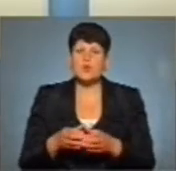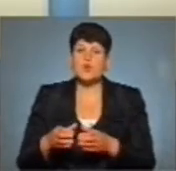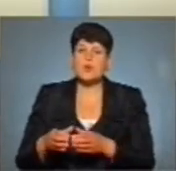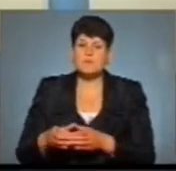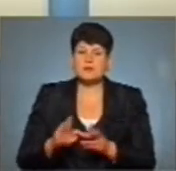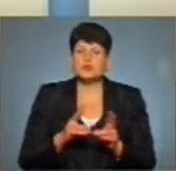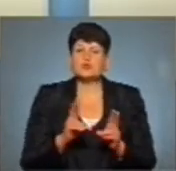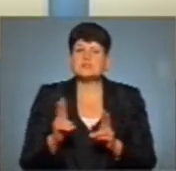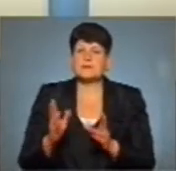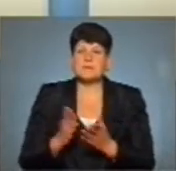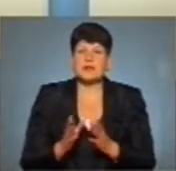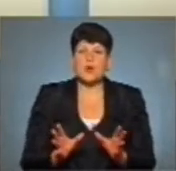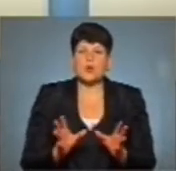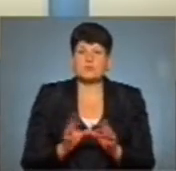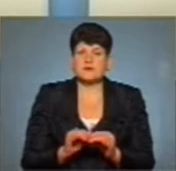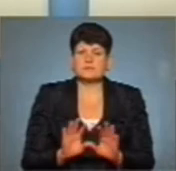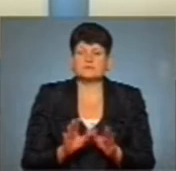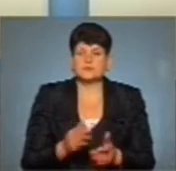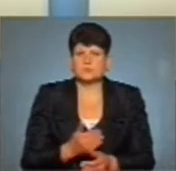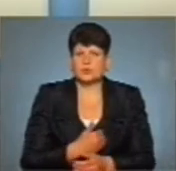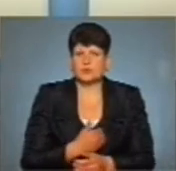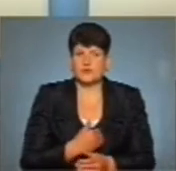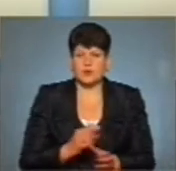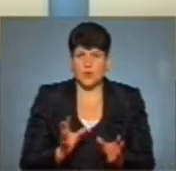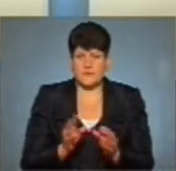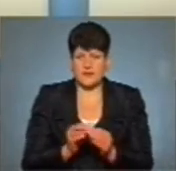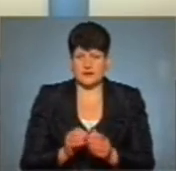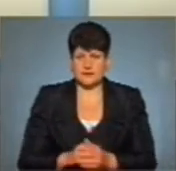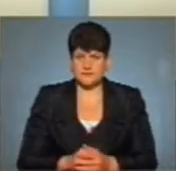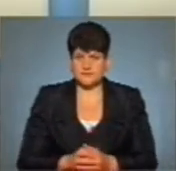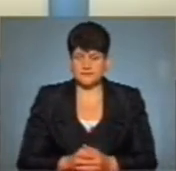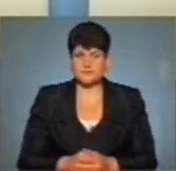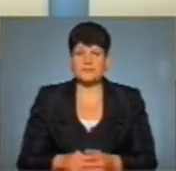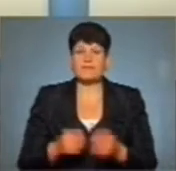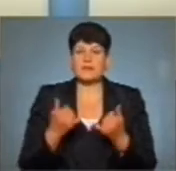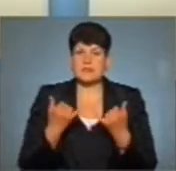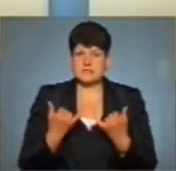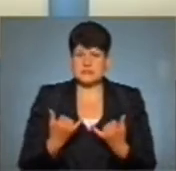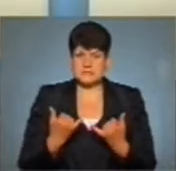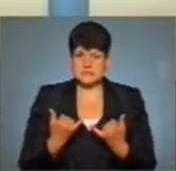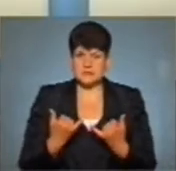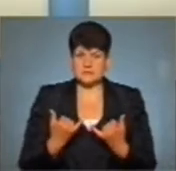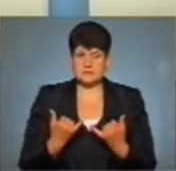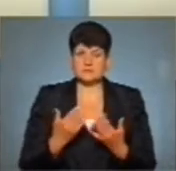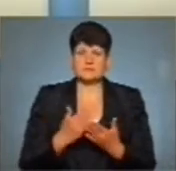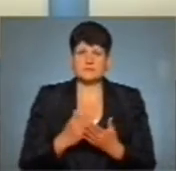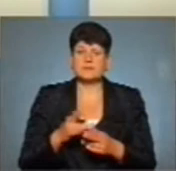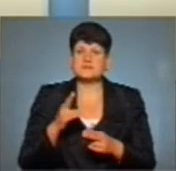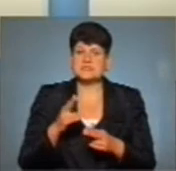ким би мав об'єднатися в разі добровільного об'єднання. Зараз ми підходимо до завершення